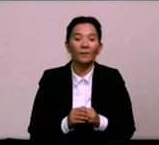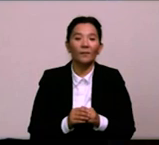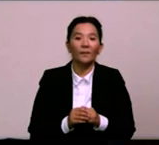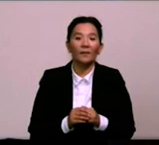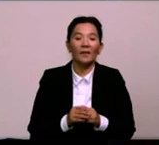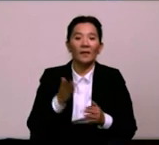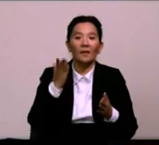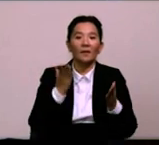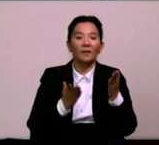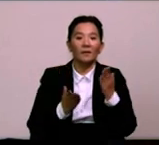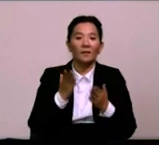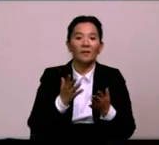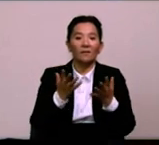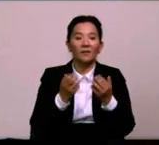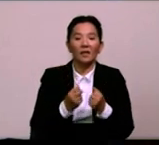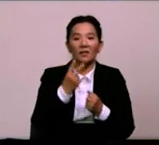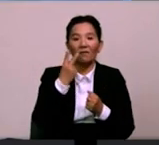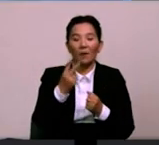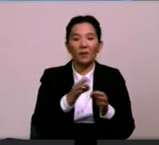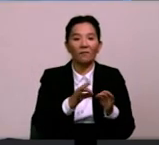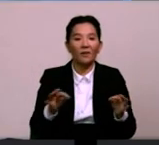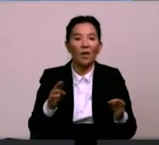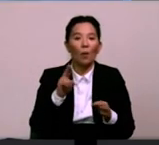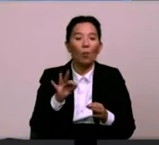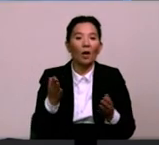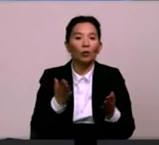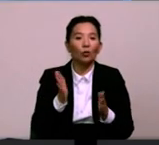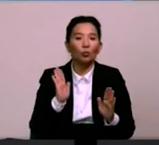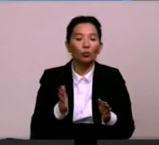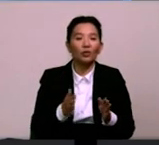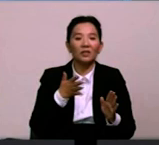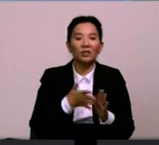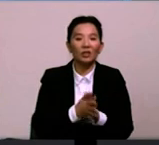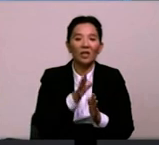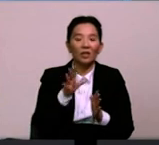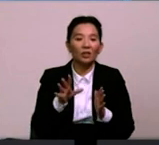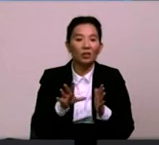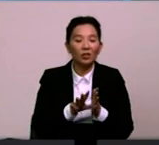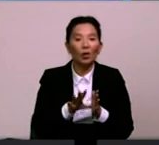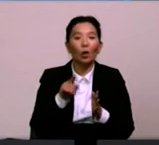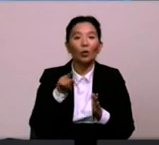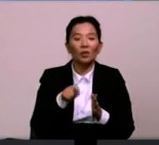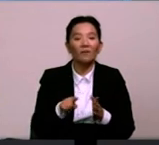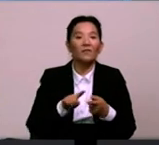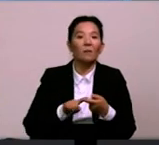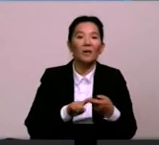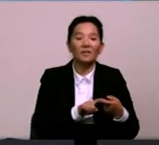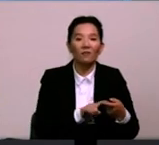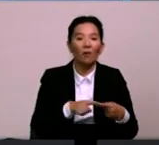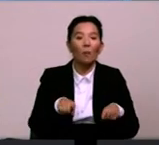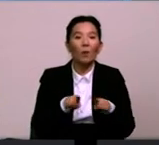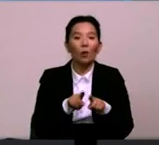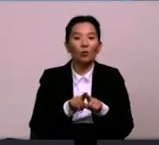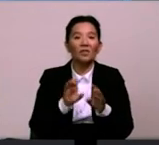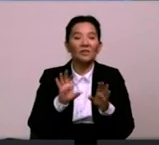Значит, если взять два проводника, по которому будет течь электрический ток, то их взаимодействие похоже